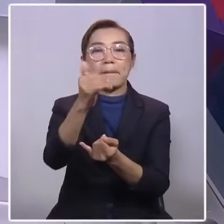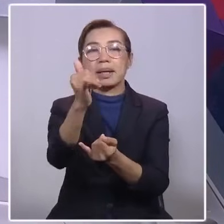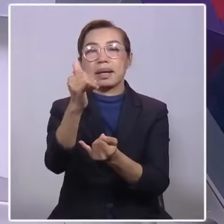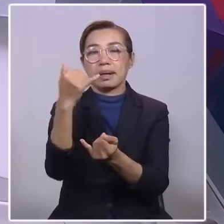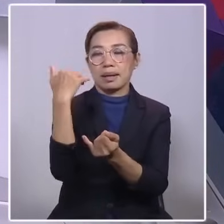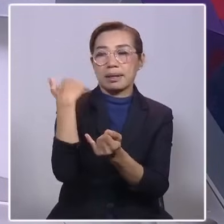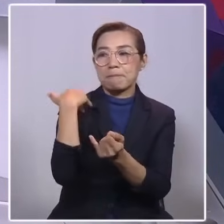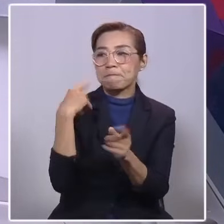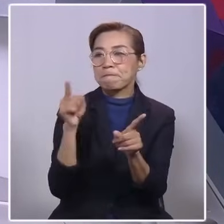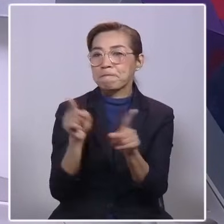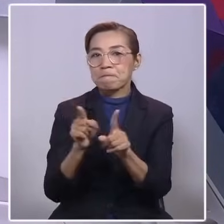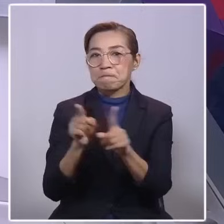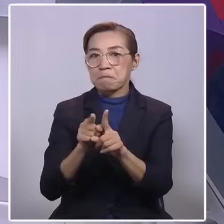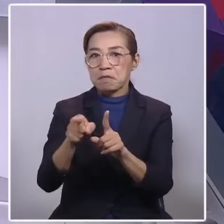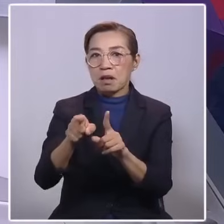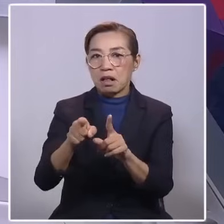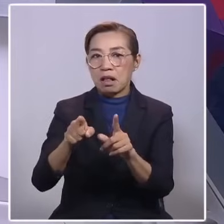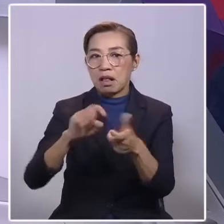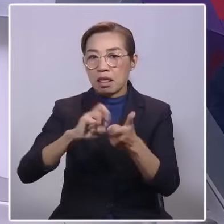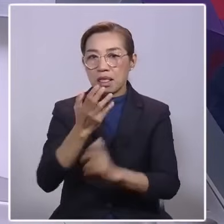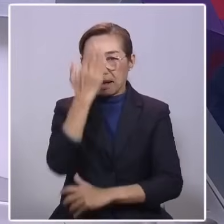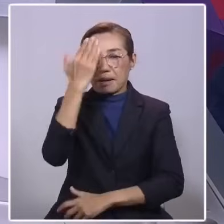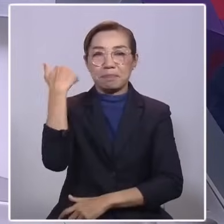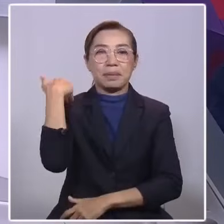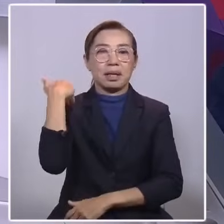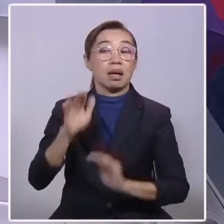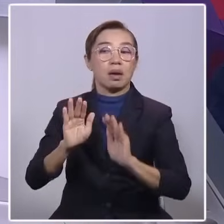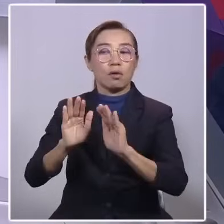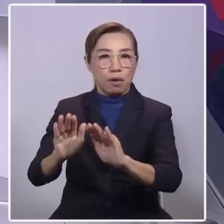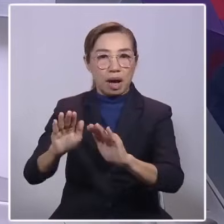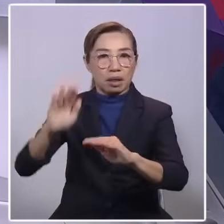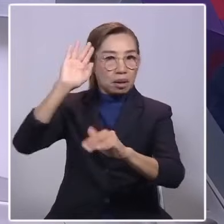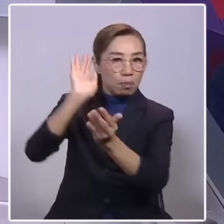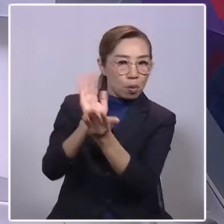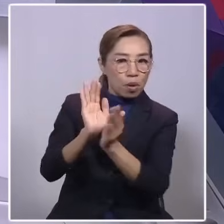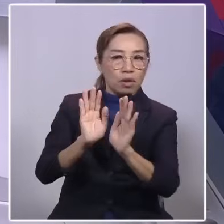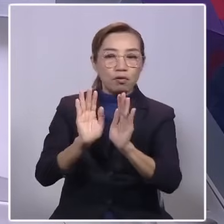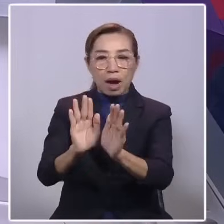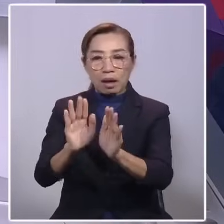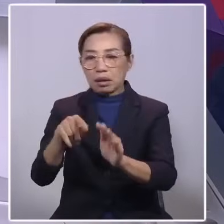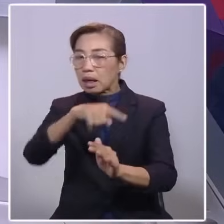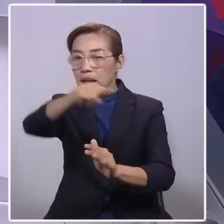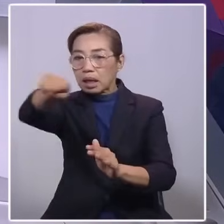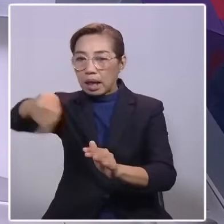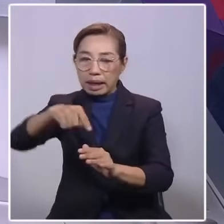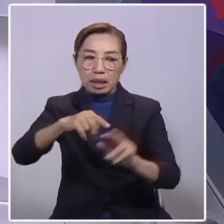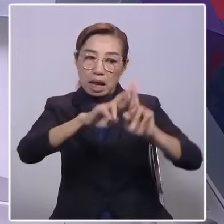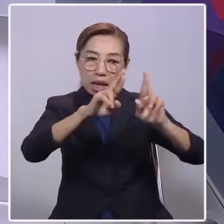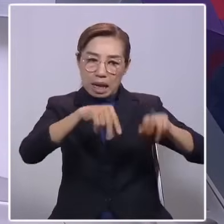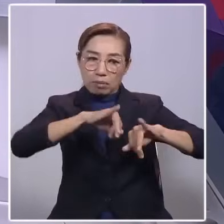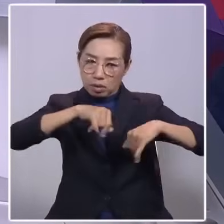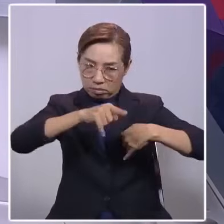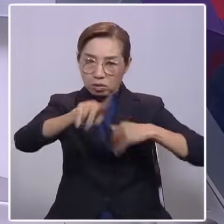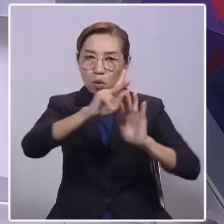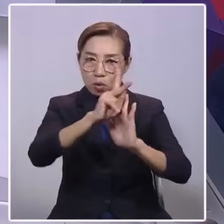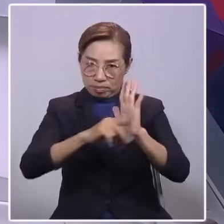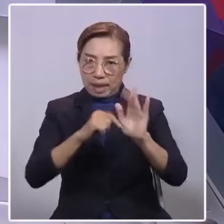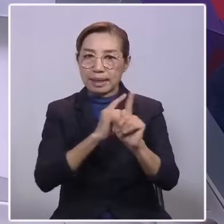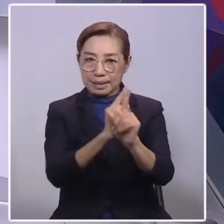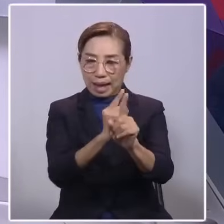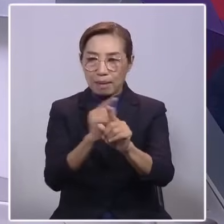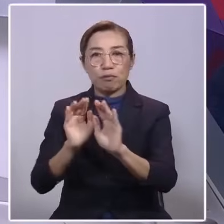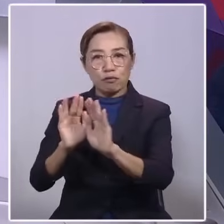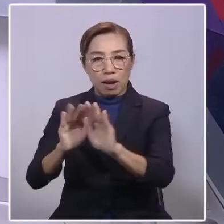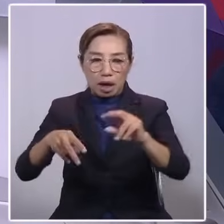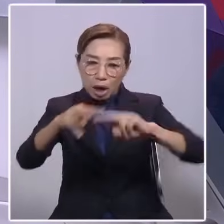อไม่คาดฝันเตามมาก็ต้องฝากเจ้าหน้าที่หน่วยงานที่เกี่ยวข้องรวมทั้งผู้ประกอบการนะครับปฏิบัติตามกฎหมายอย่างเคร่งครัดด้วยนะครับเพราะว่าคุณ